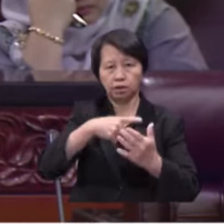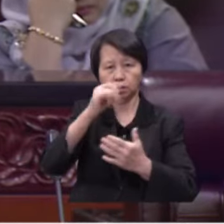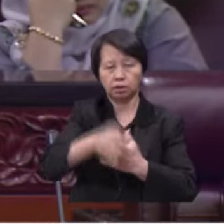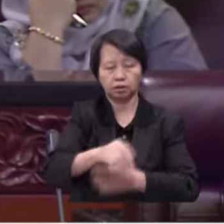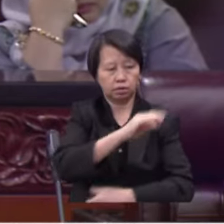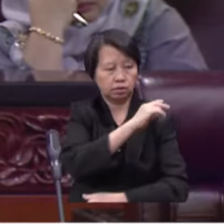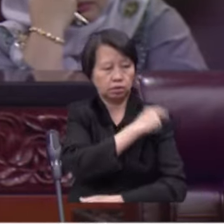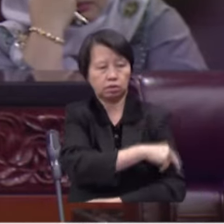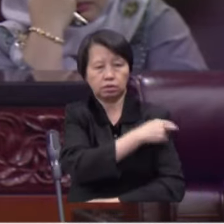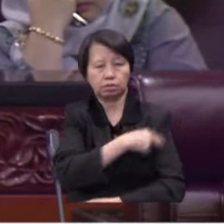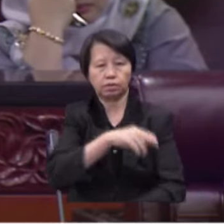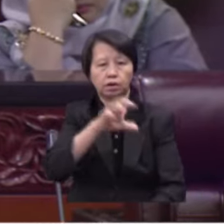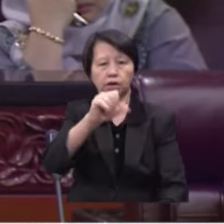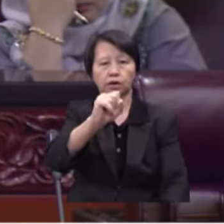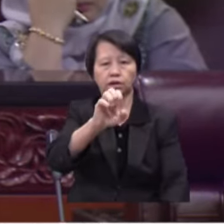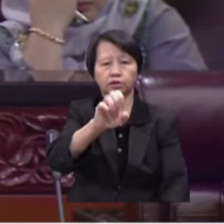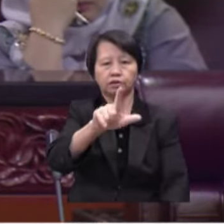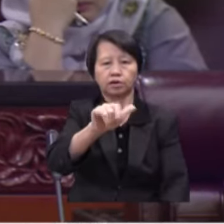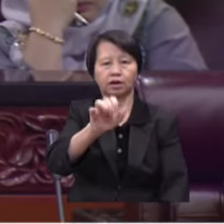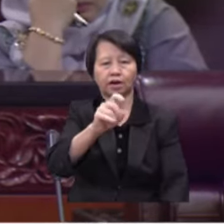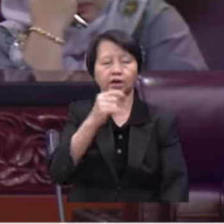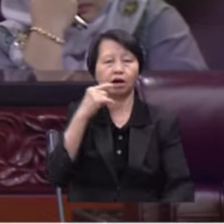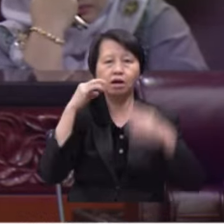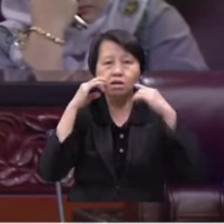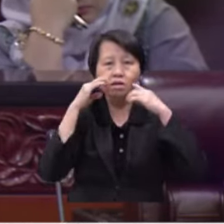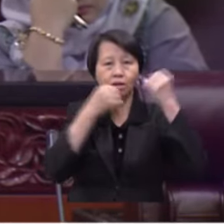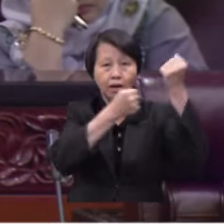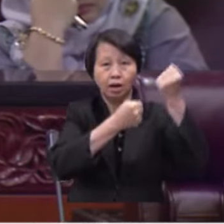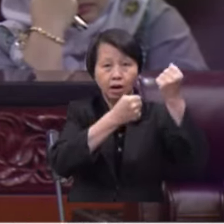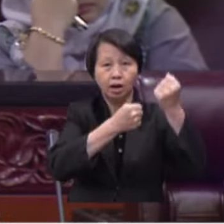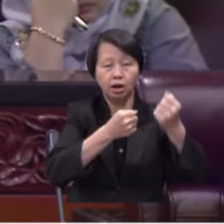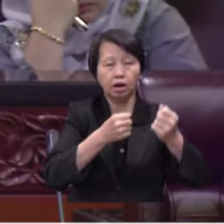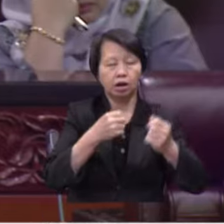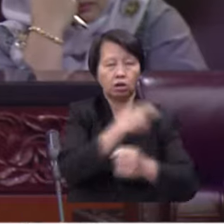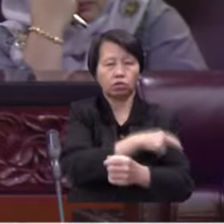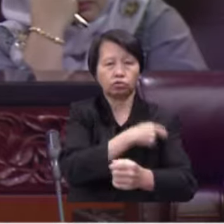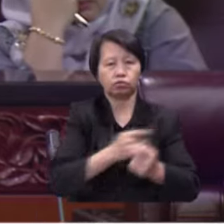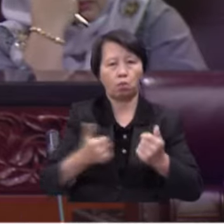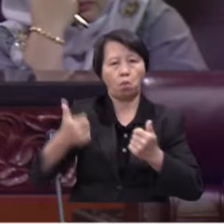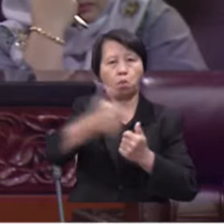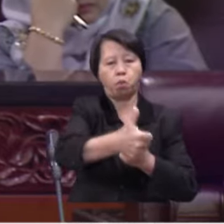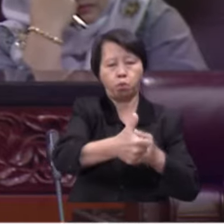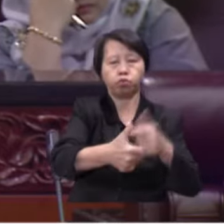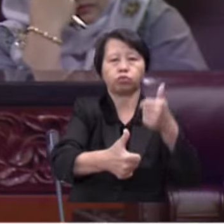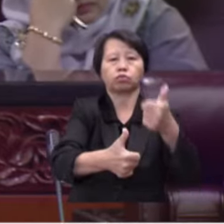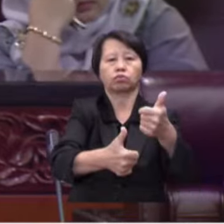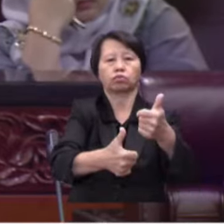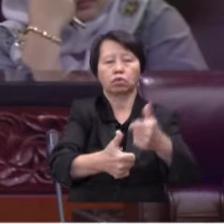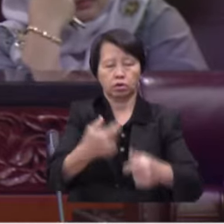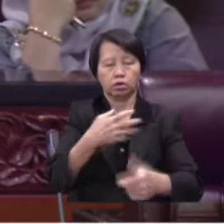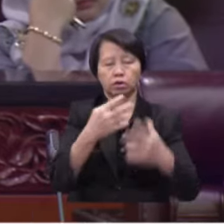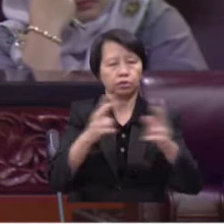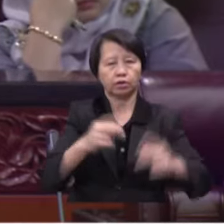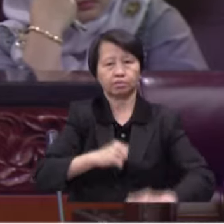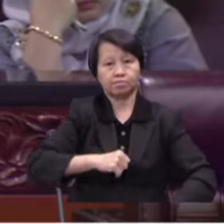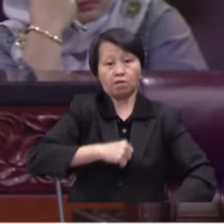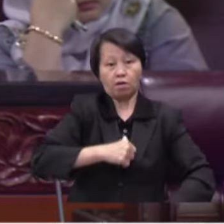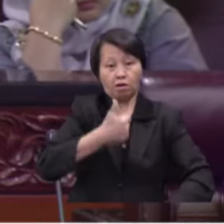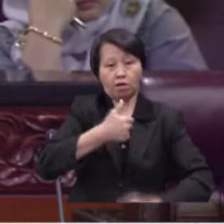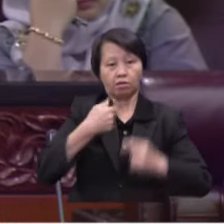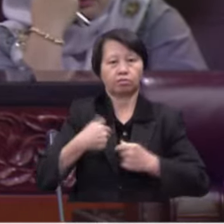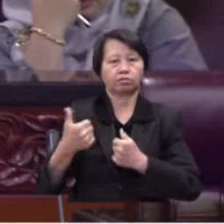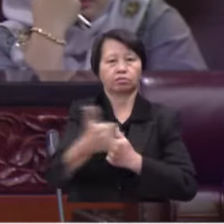di Hospital Sayang di mana Kita mau pekan eh Hospital yang paling ke depan ketika itu dan di era itu kita sangat bangga dengan